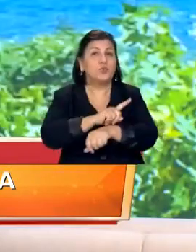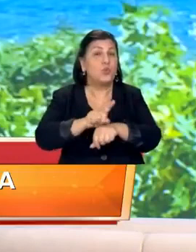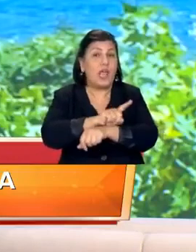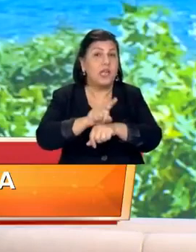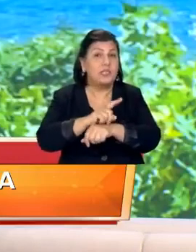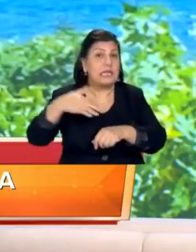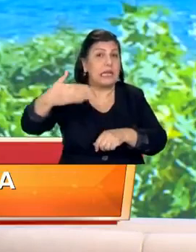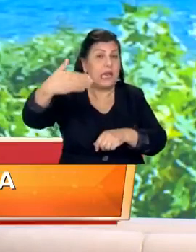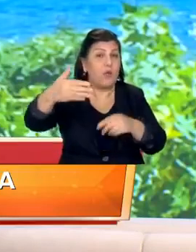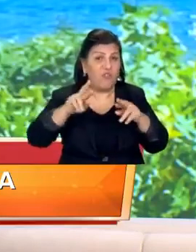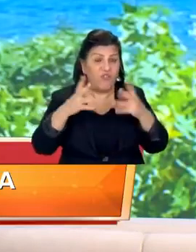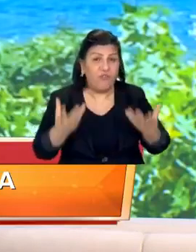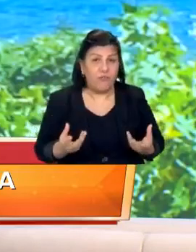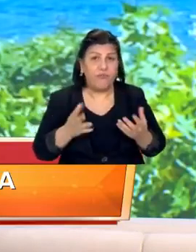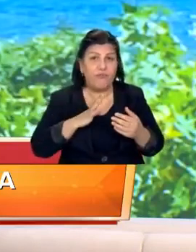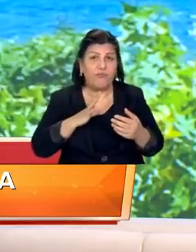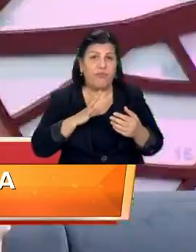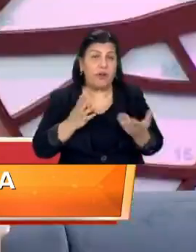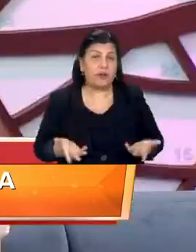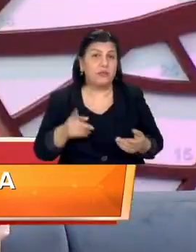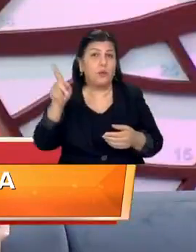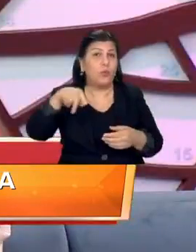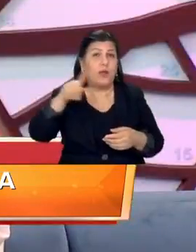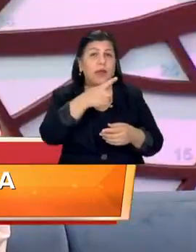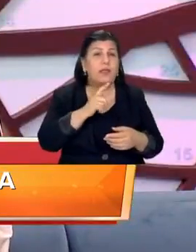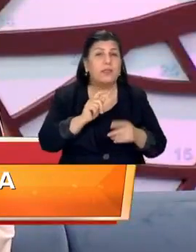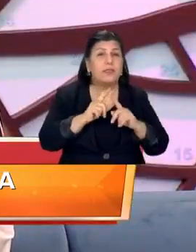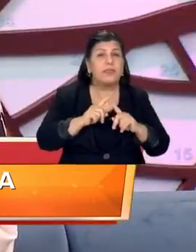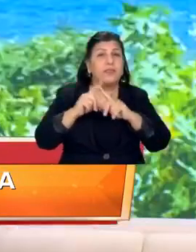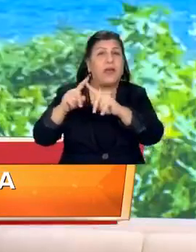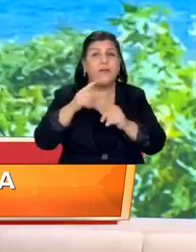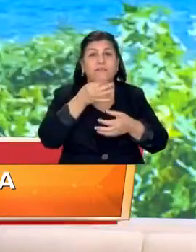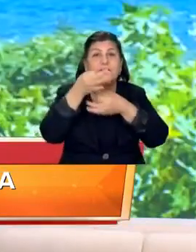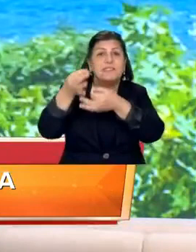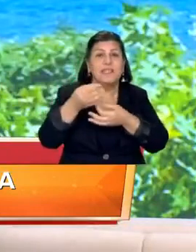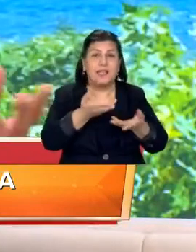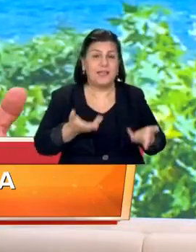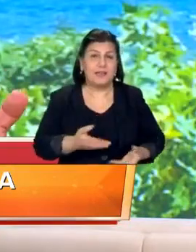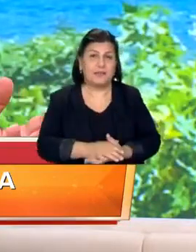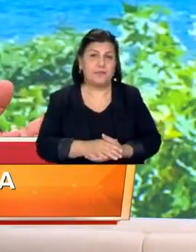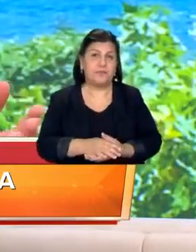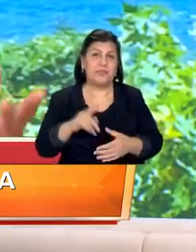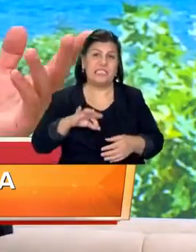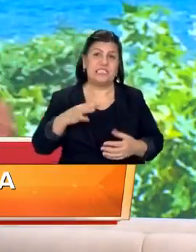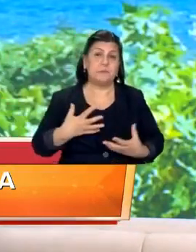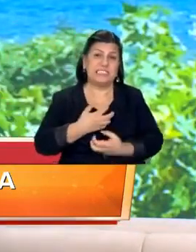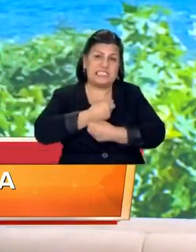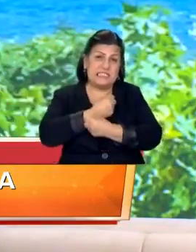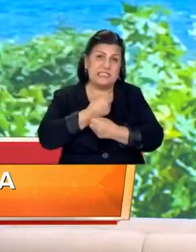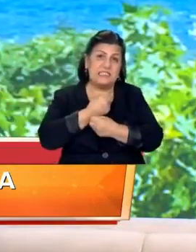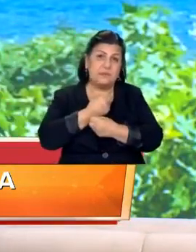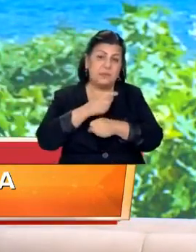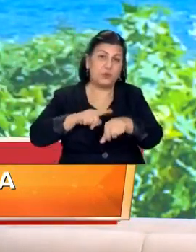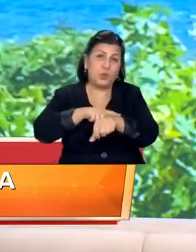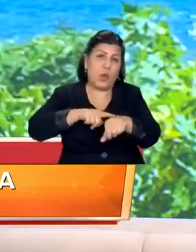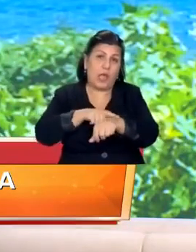süreç ilerleyebilir işleyebilir onlara ne Tavsiye ediyorsunuz Bir kere bu sıkıntılı bir süreç herkes